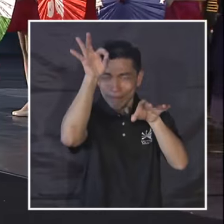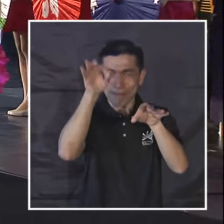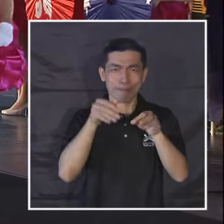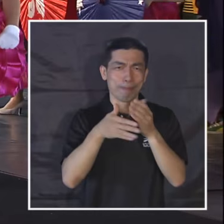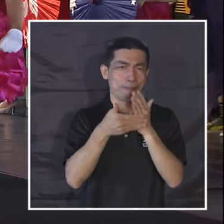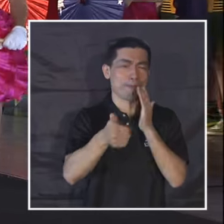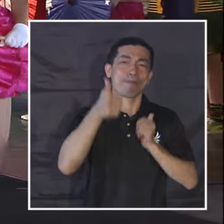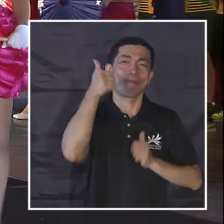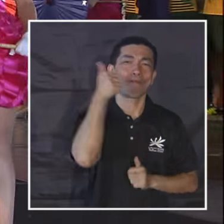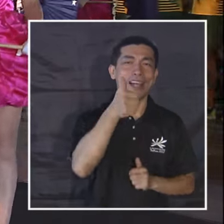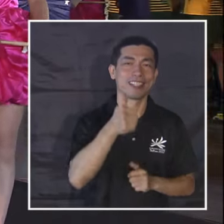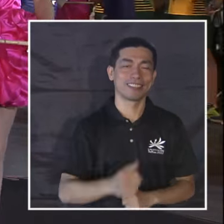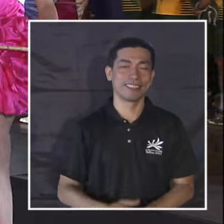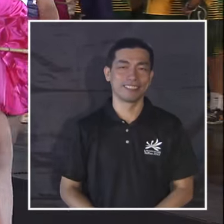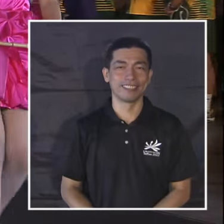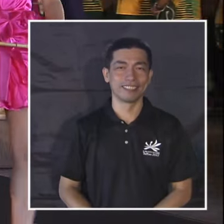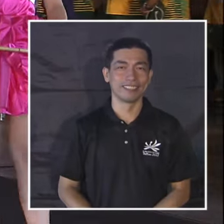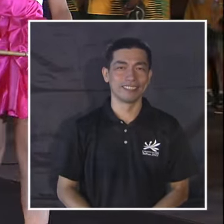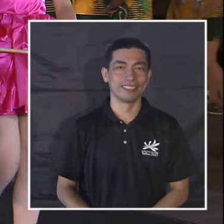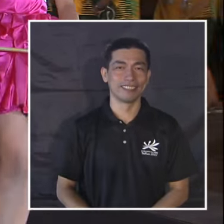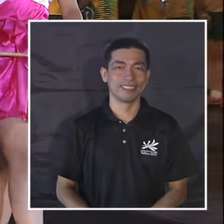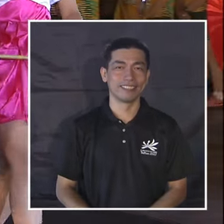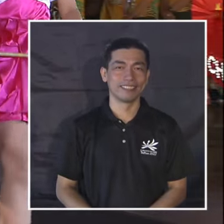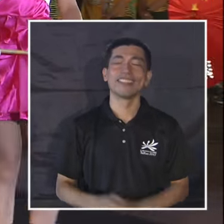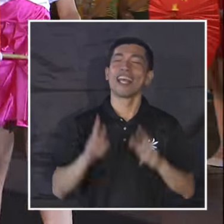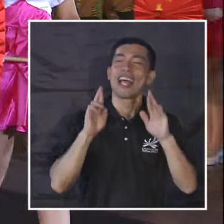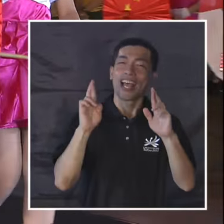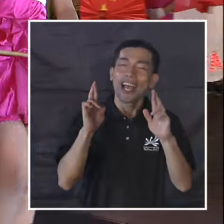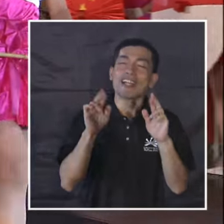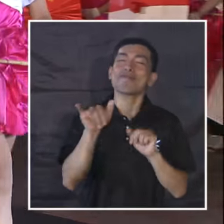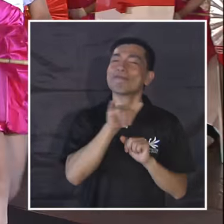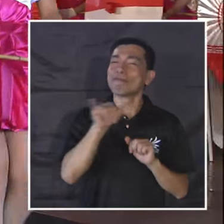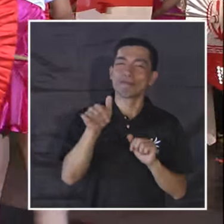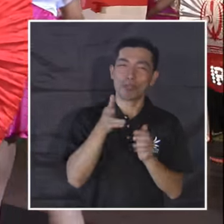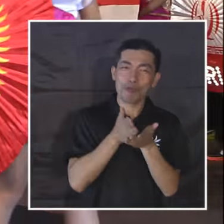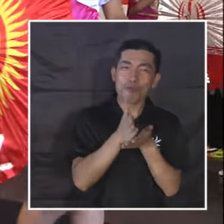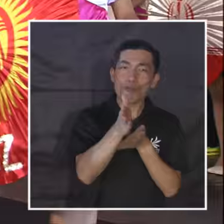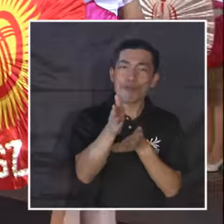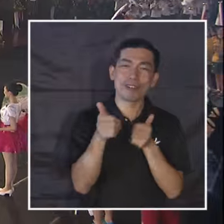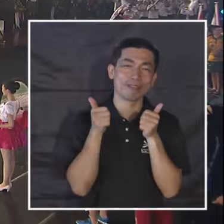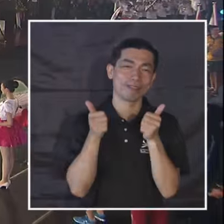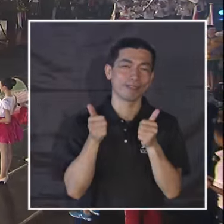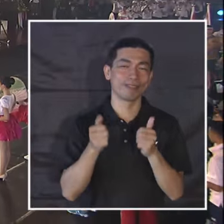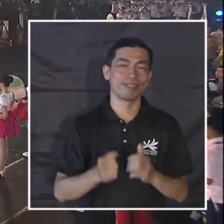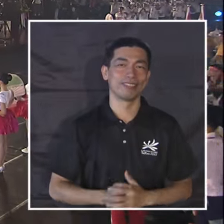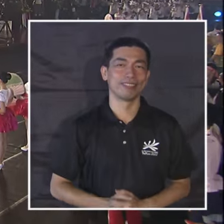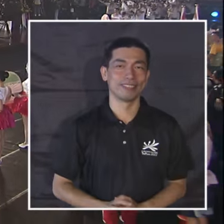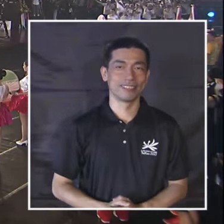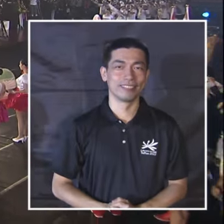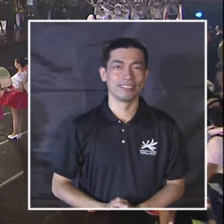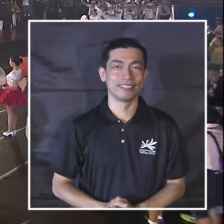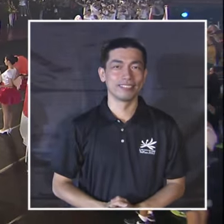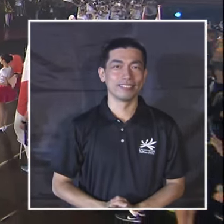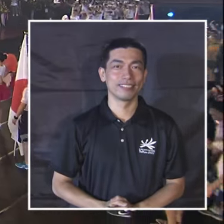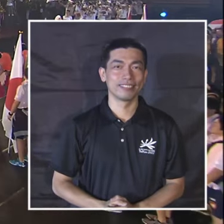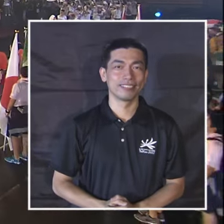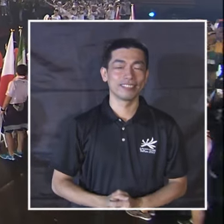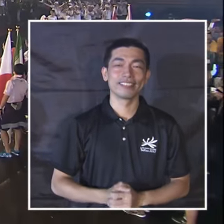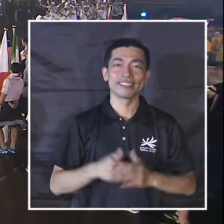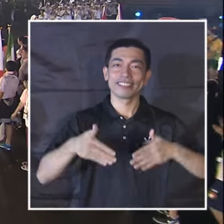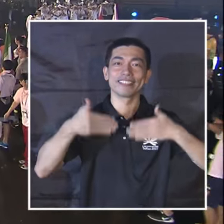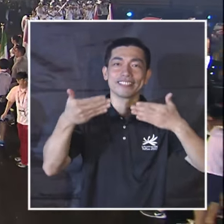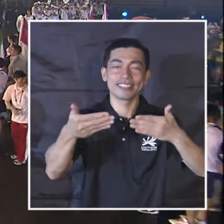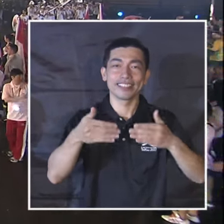加本届盛会。我们预祝他们也会有非常丰硕的成绩。 接着